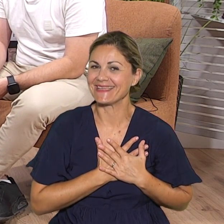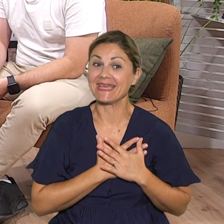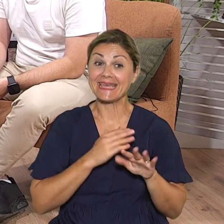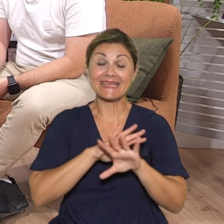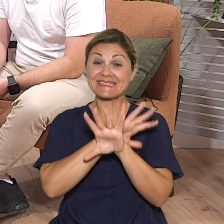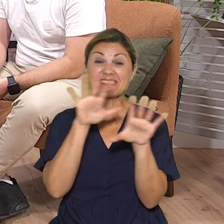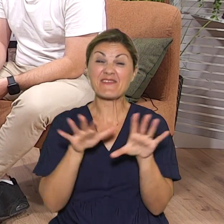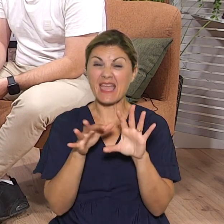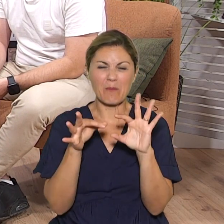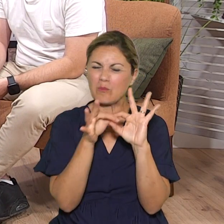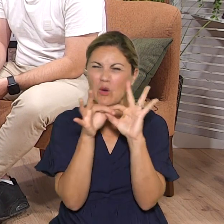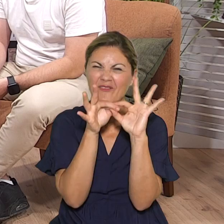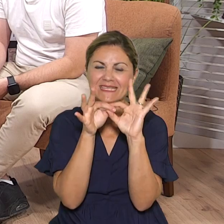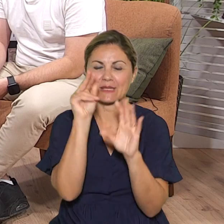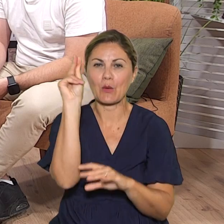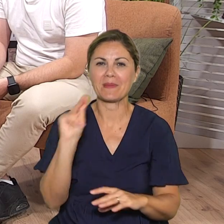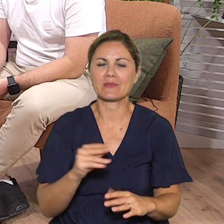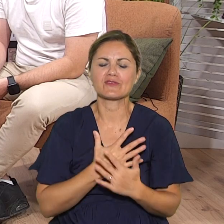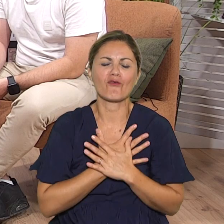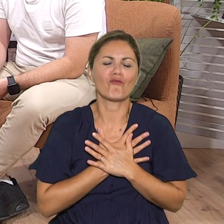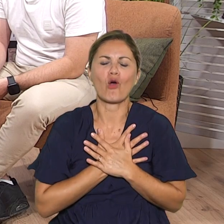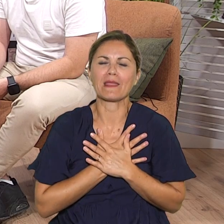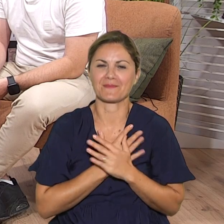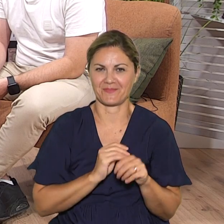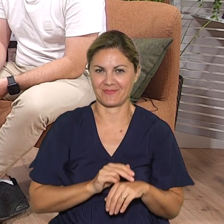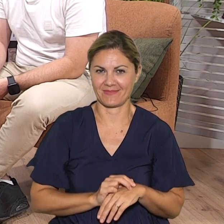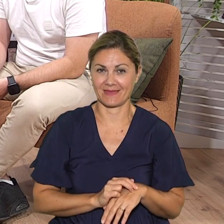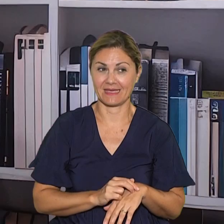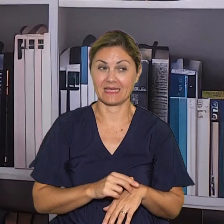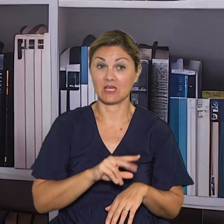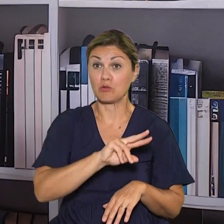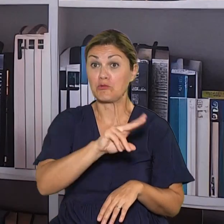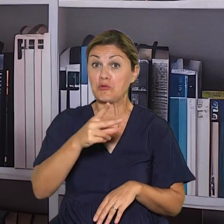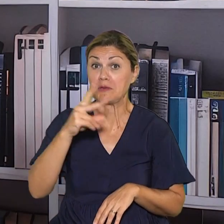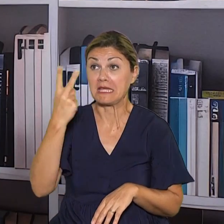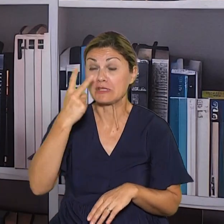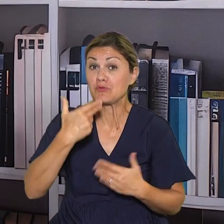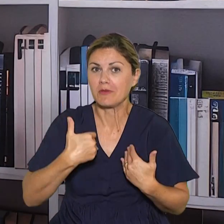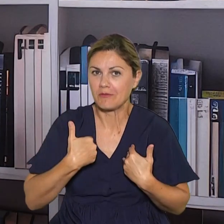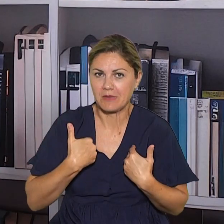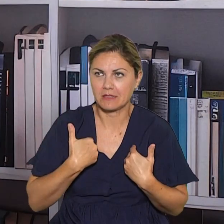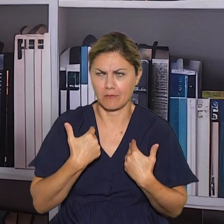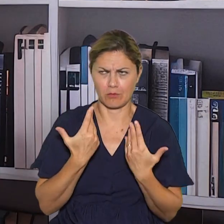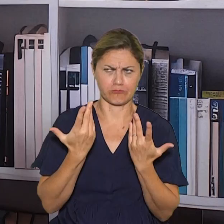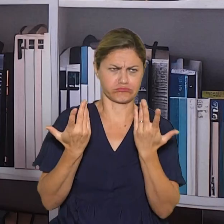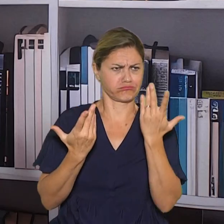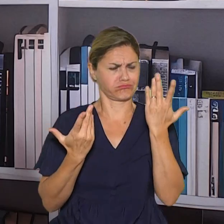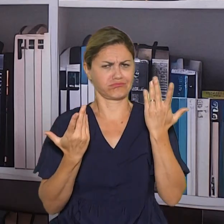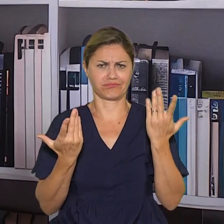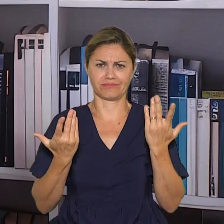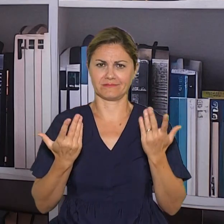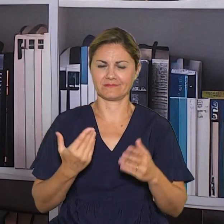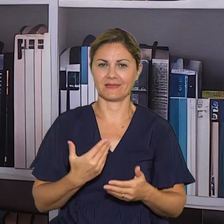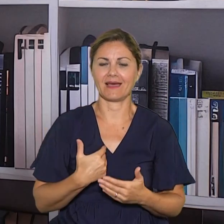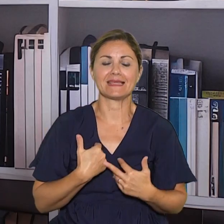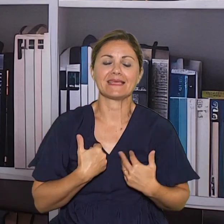se tiče umjetnosti je meni beskrajna ljubav, ja sve to volim. Mene malo ko može i razumjeti to, recimo, kad ja to tako